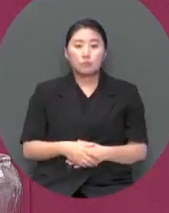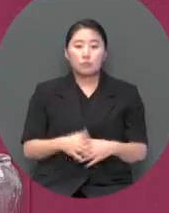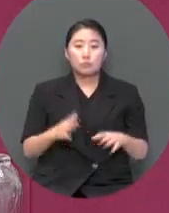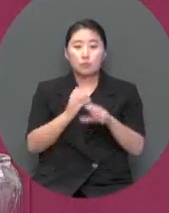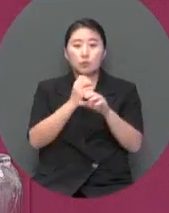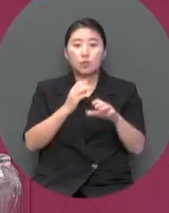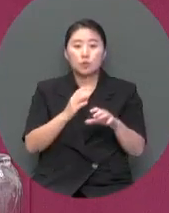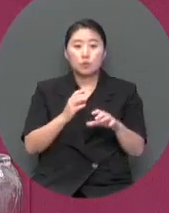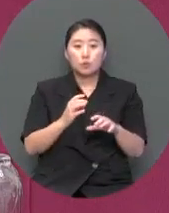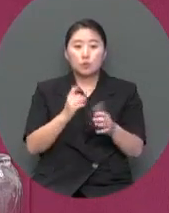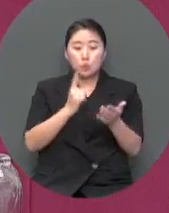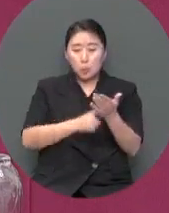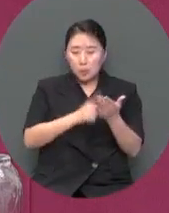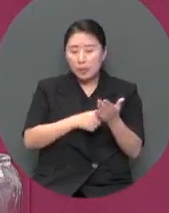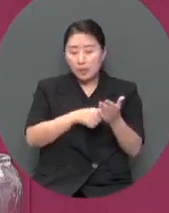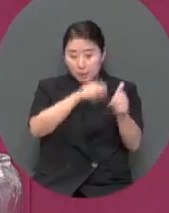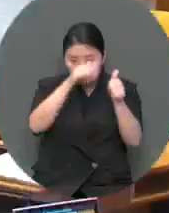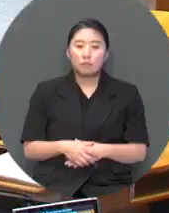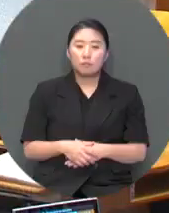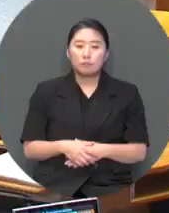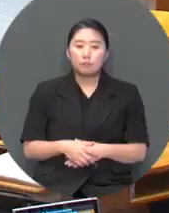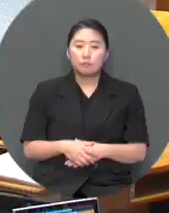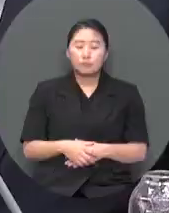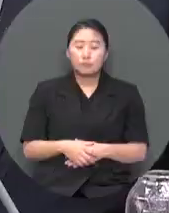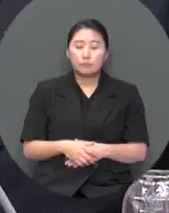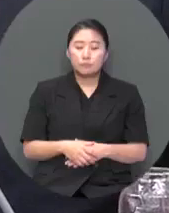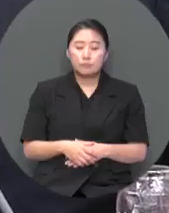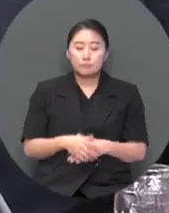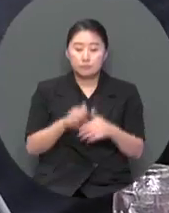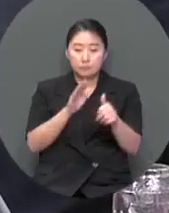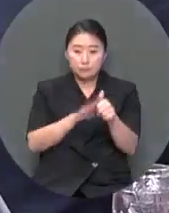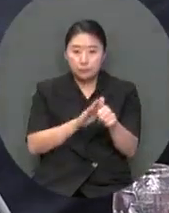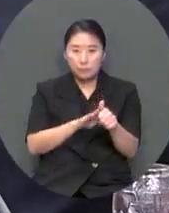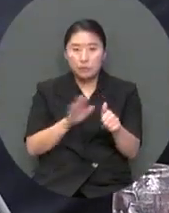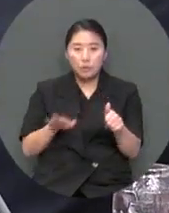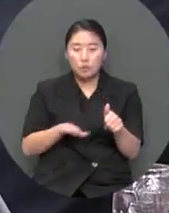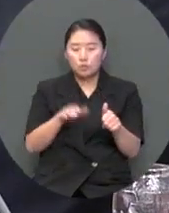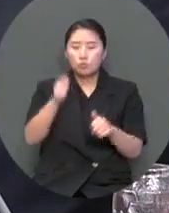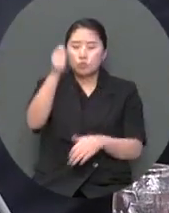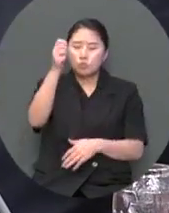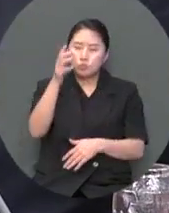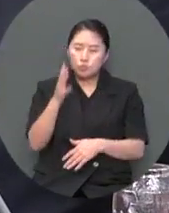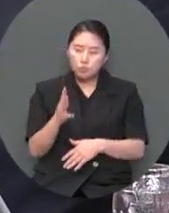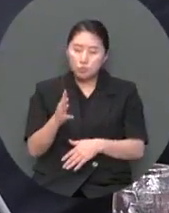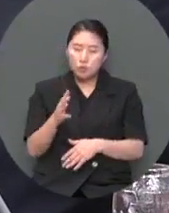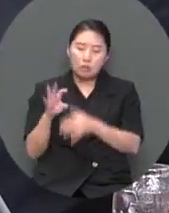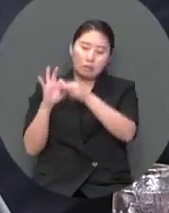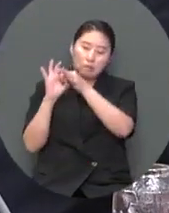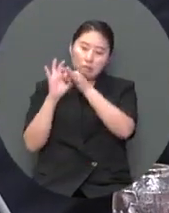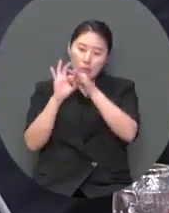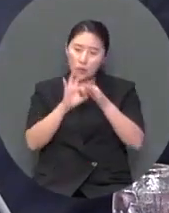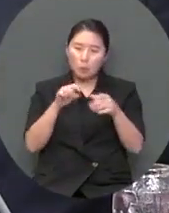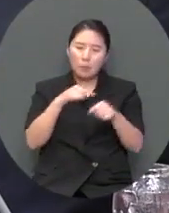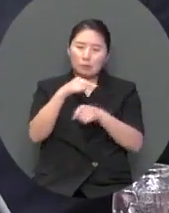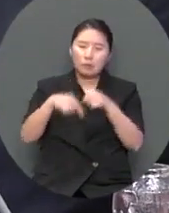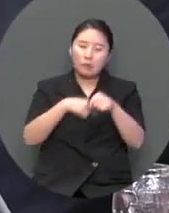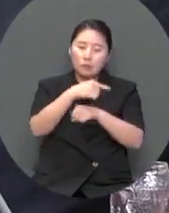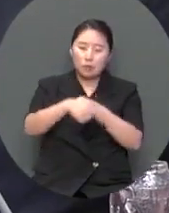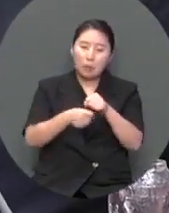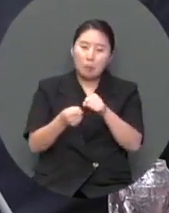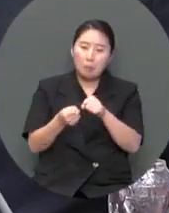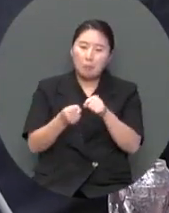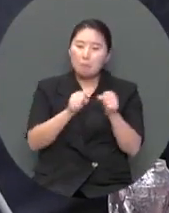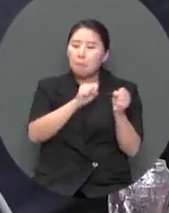총리님, 앞으로 나와 주십시오. 총리님, 저희 수십 년간 꾸준히 방사선 폐기물